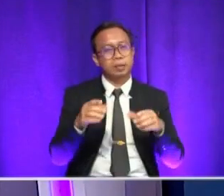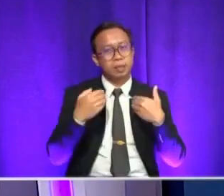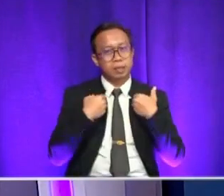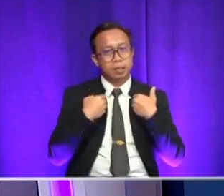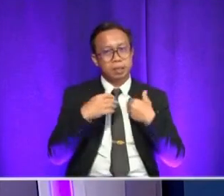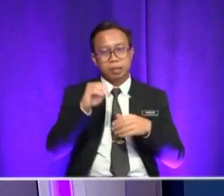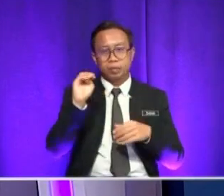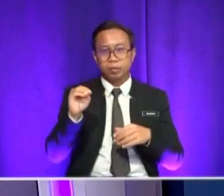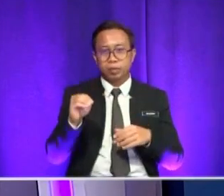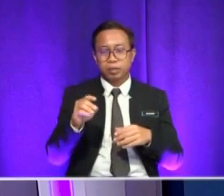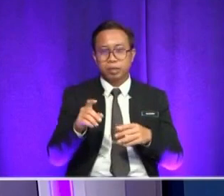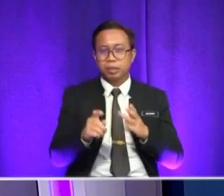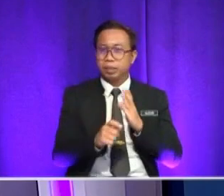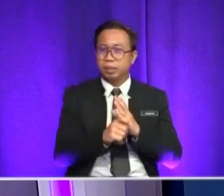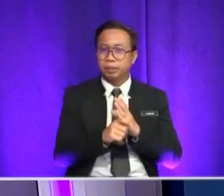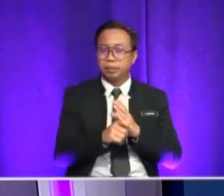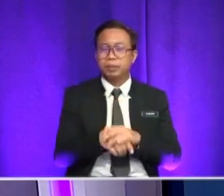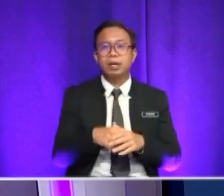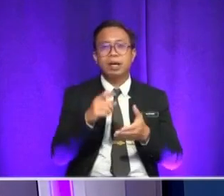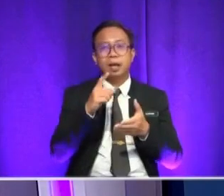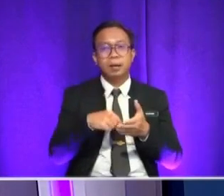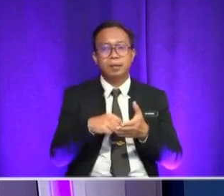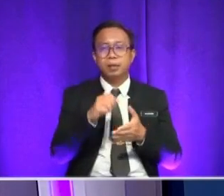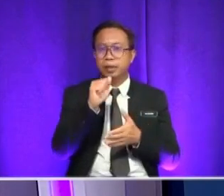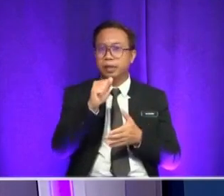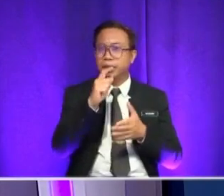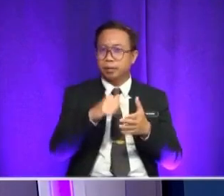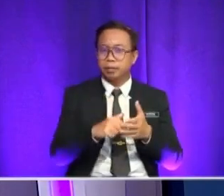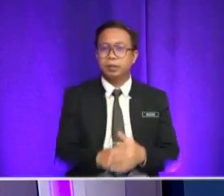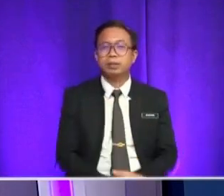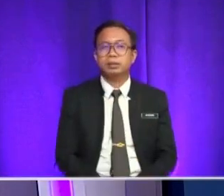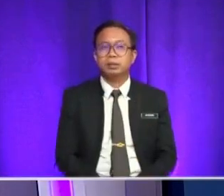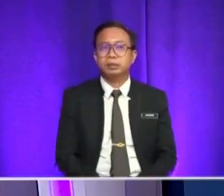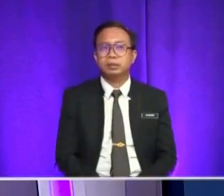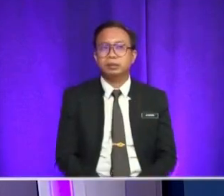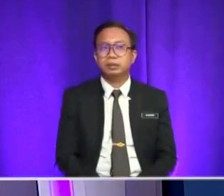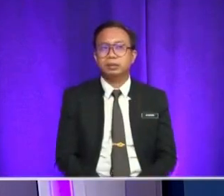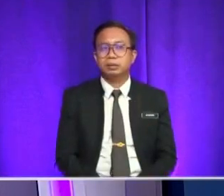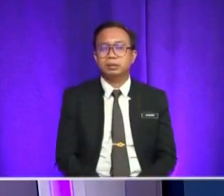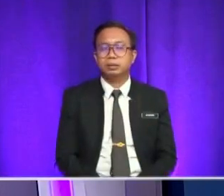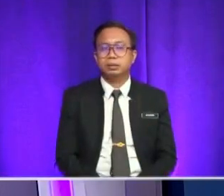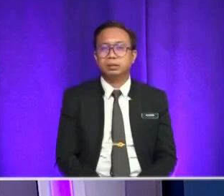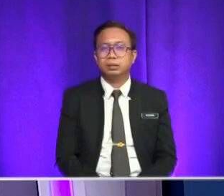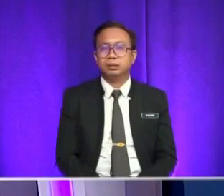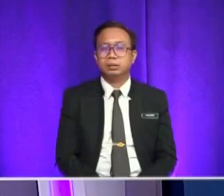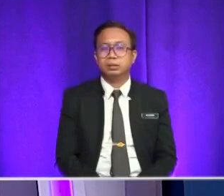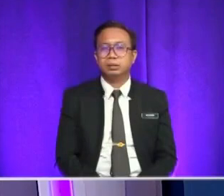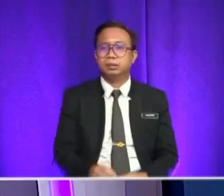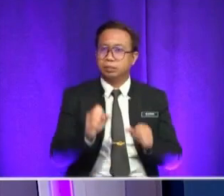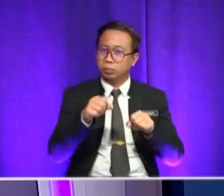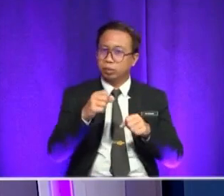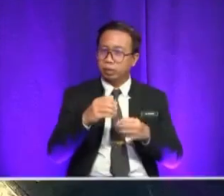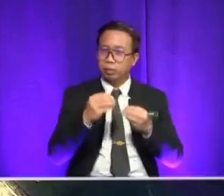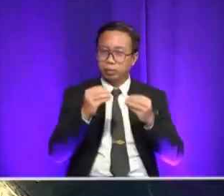terlebih rajin dia meletakkan E, dia terus E itu apa, A itu apa, B itu apa. Boleh ke cikgu kalau mereka nak berikan jawapan sedemikian?